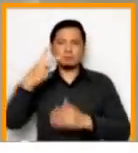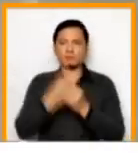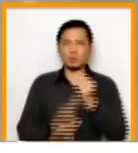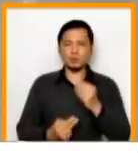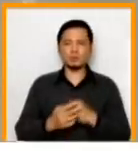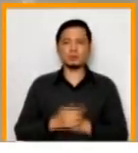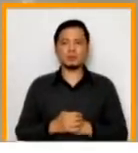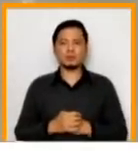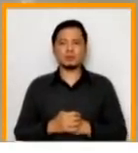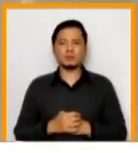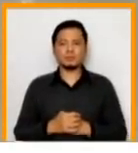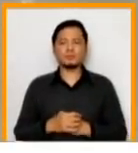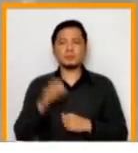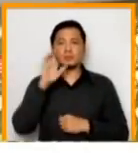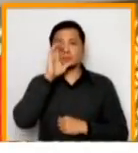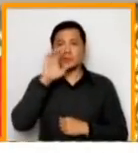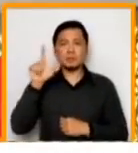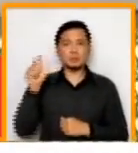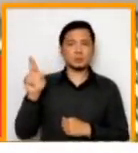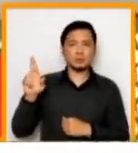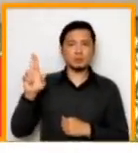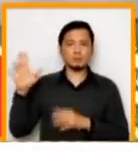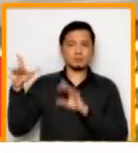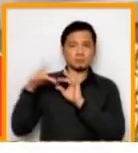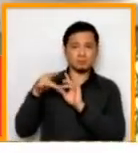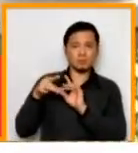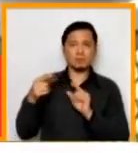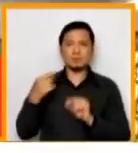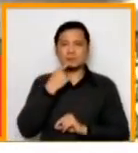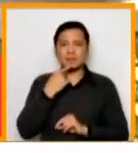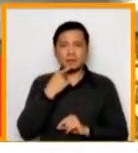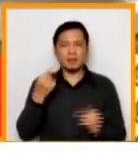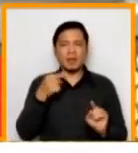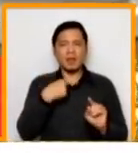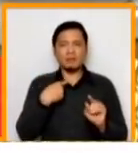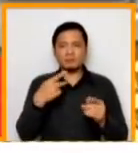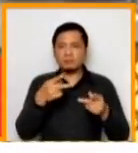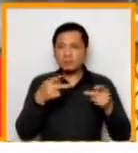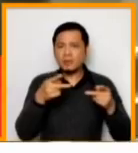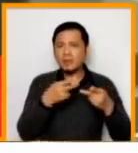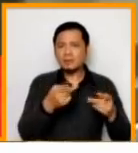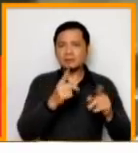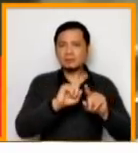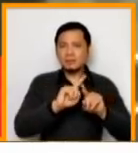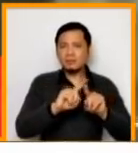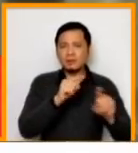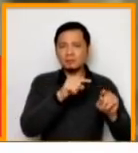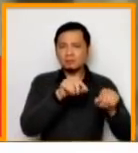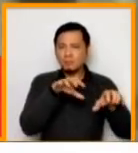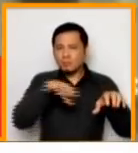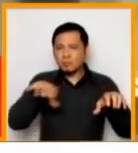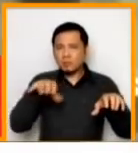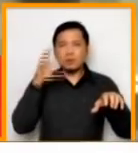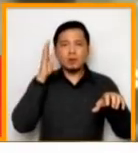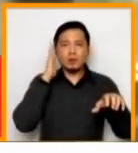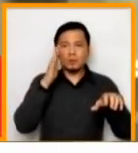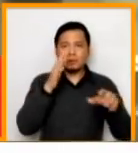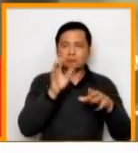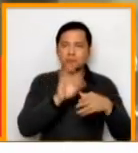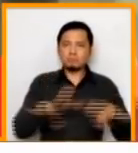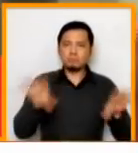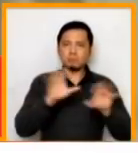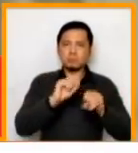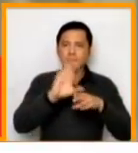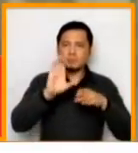ng Cebu LGU na sa mga sariling lugar na lang tapusin ng mga OFW at mga returning residents ang kanilang